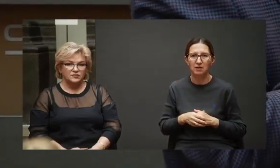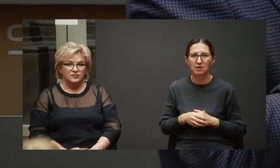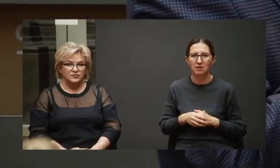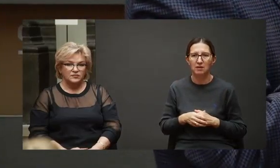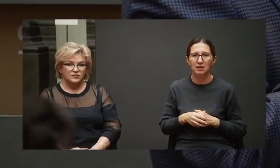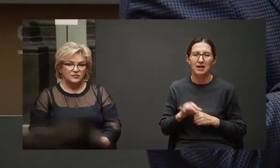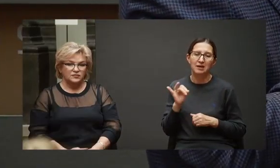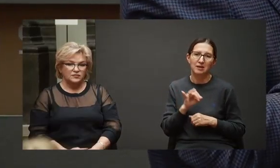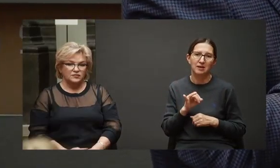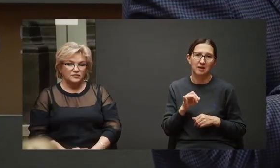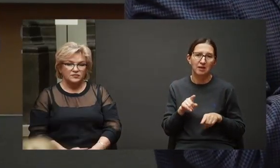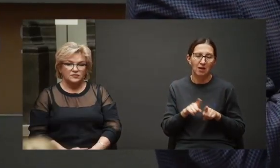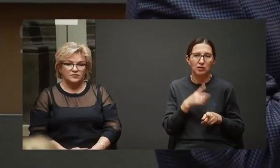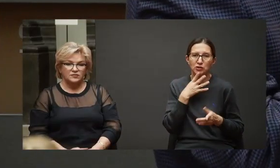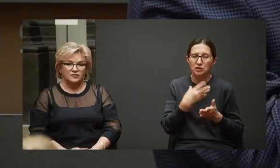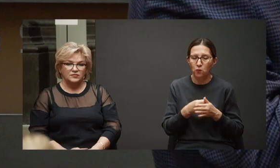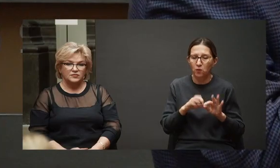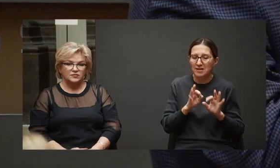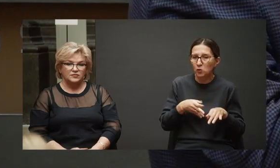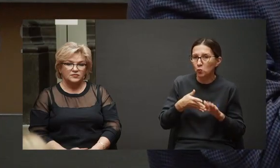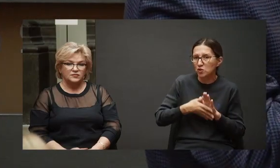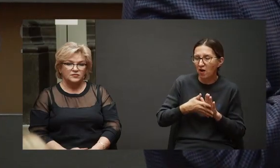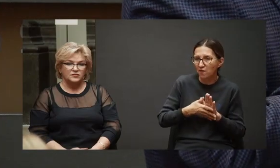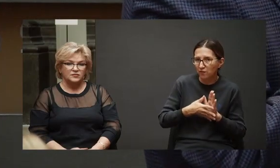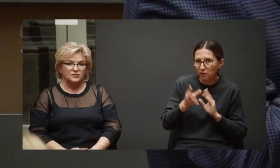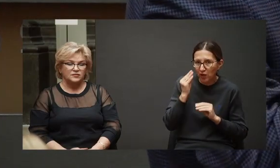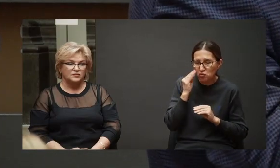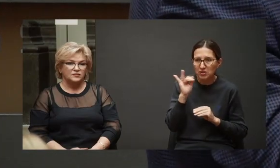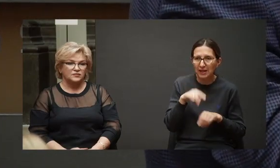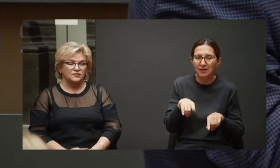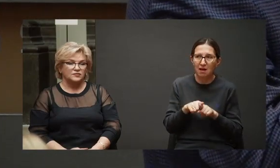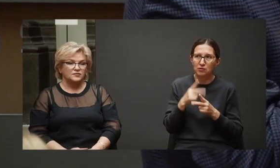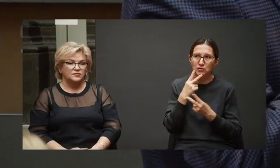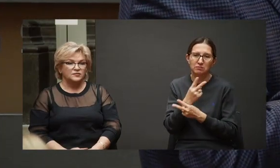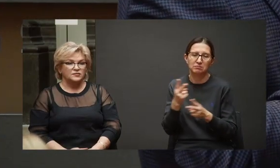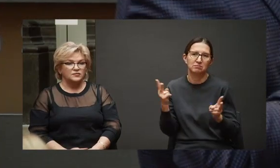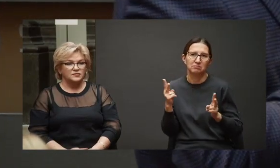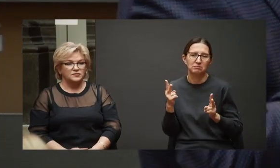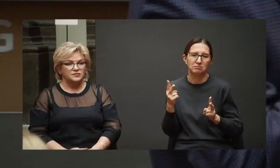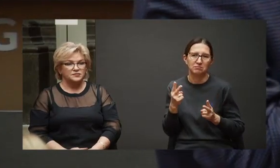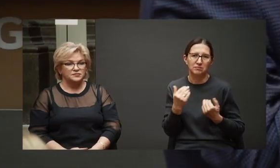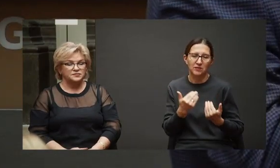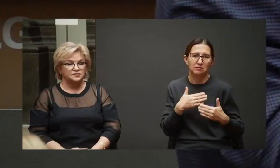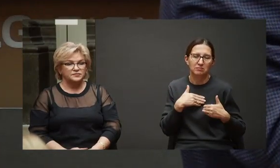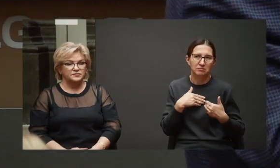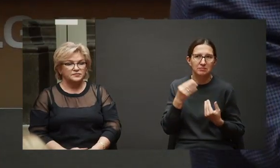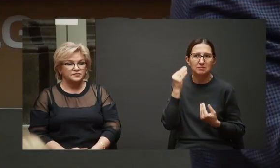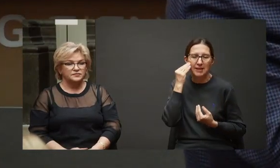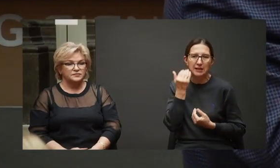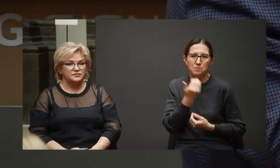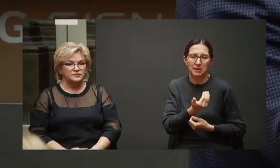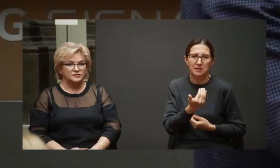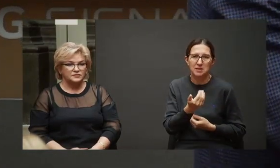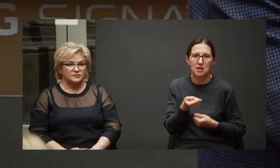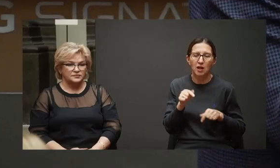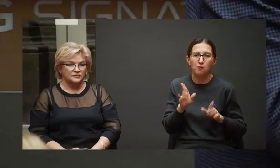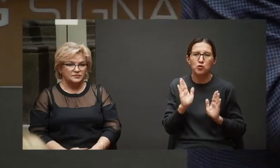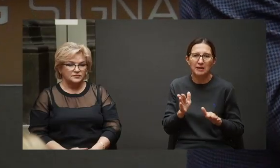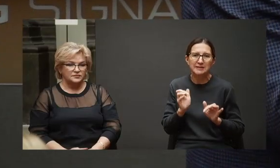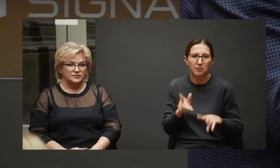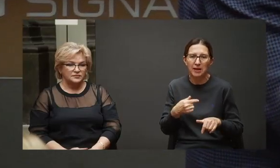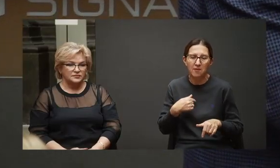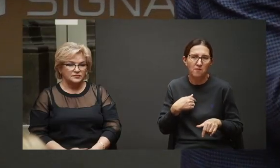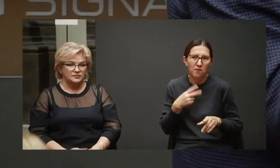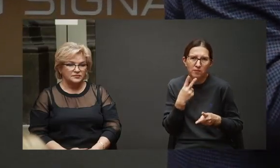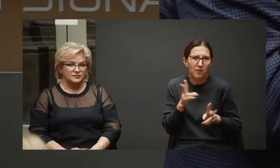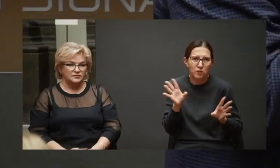внутри искусствоведческий, и как бы внешняя экспертиза с точки зрения того, что мы на самом деле все не